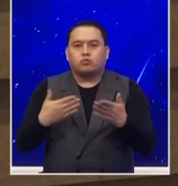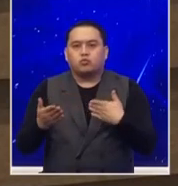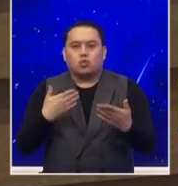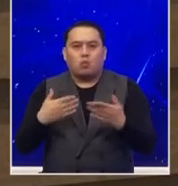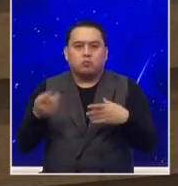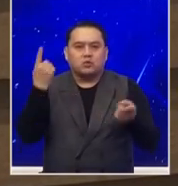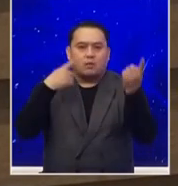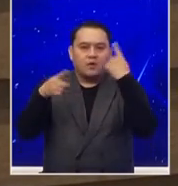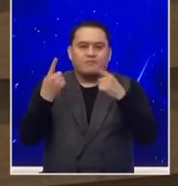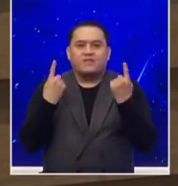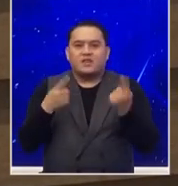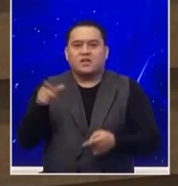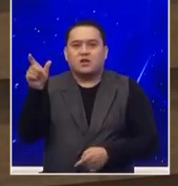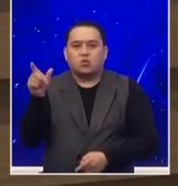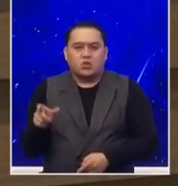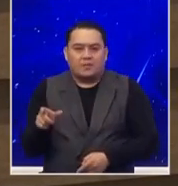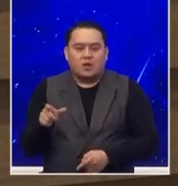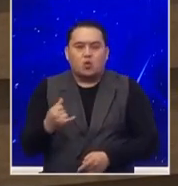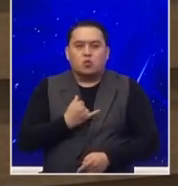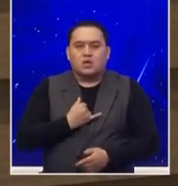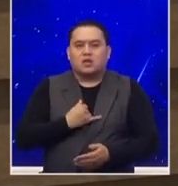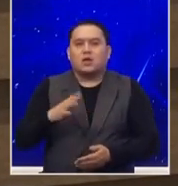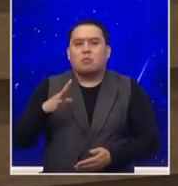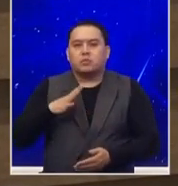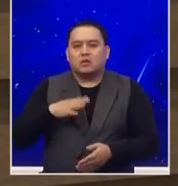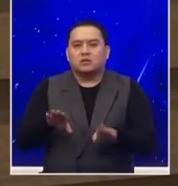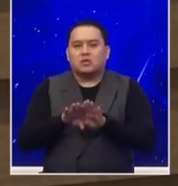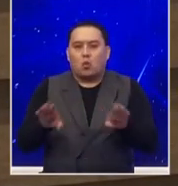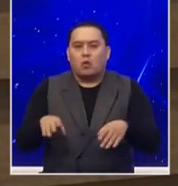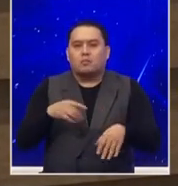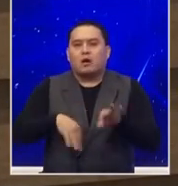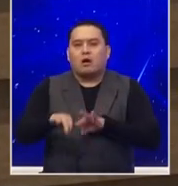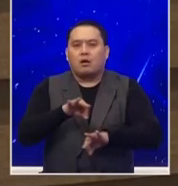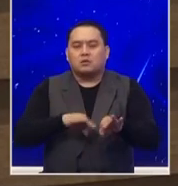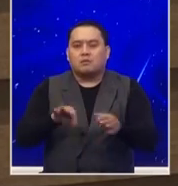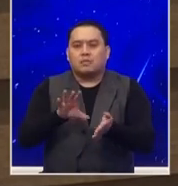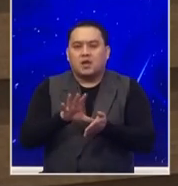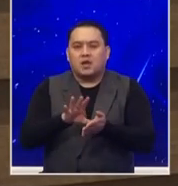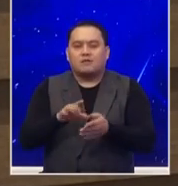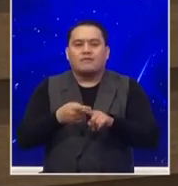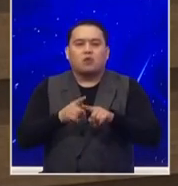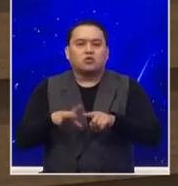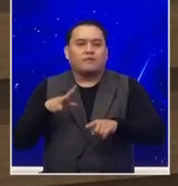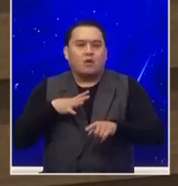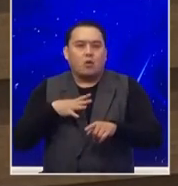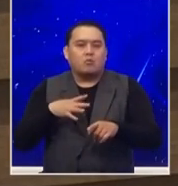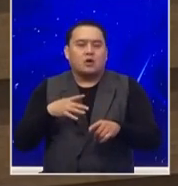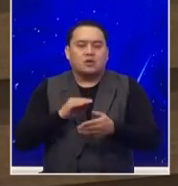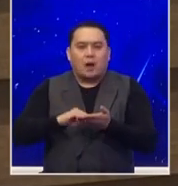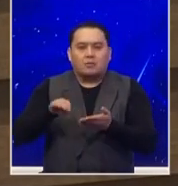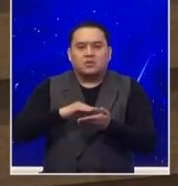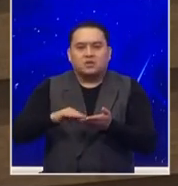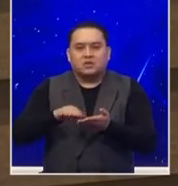популярные произведения великих людей. Так, например, у нас уже было одно подобное мероприятие. Члены нашего клуба делились отзывами по поводу